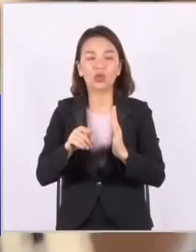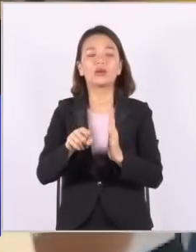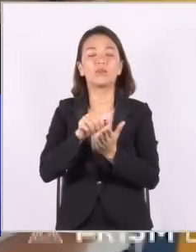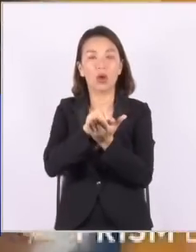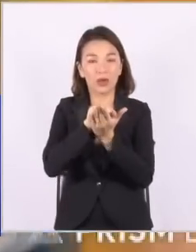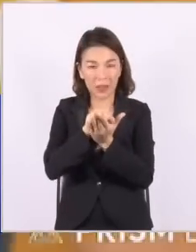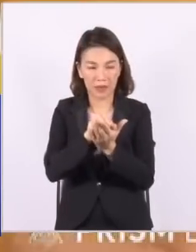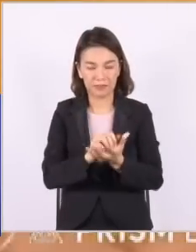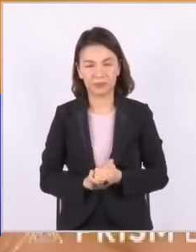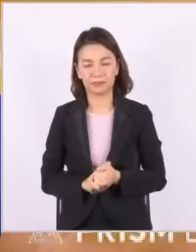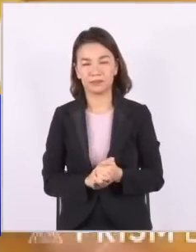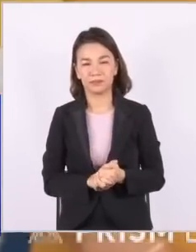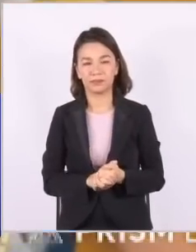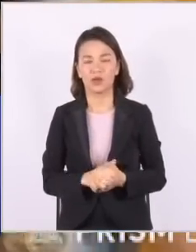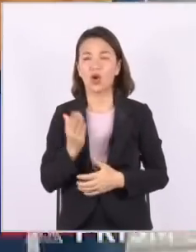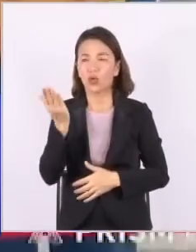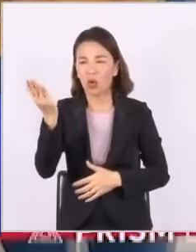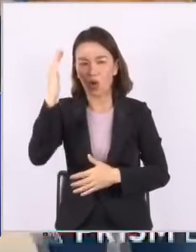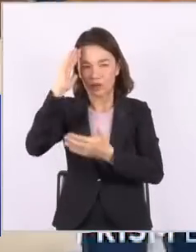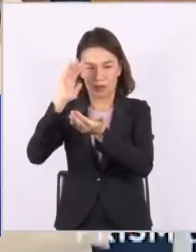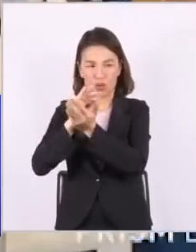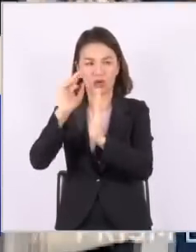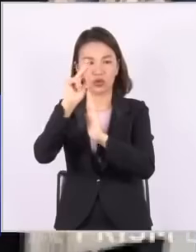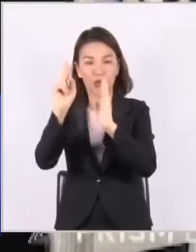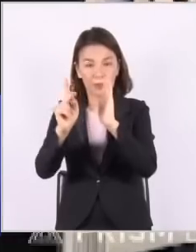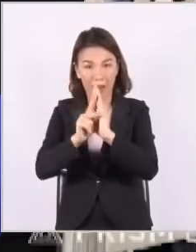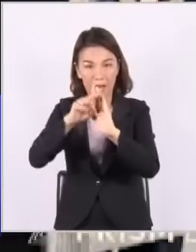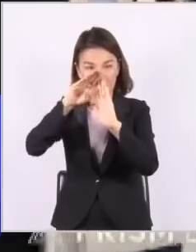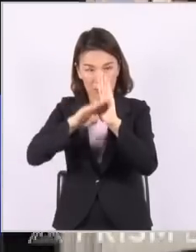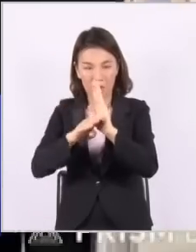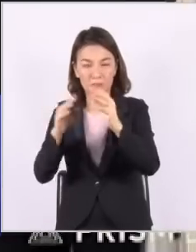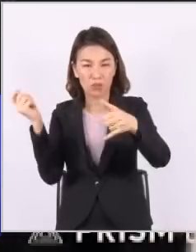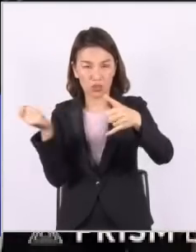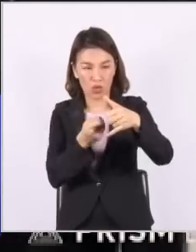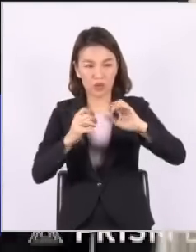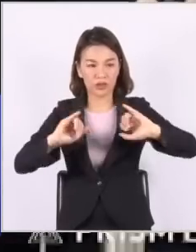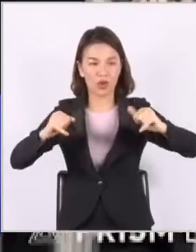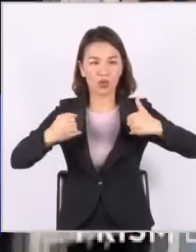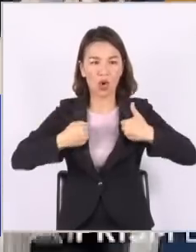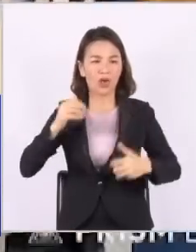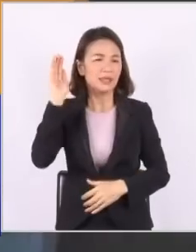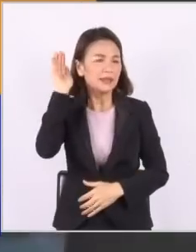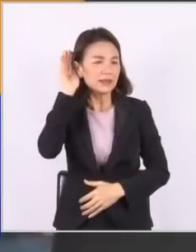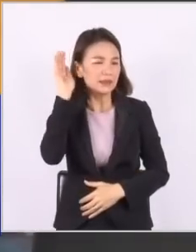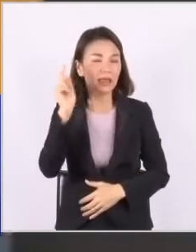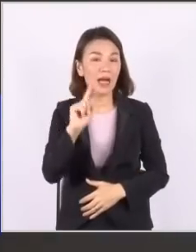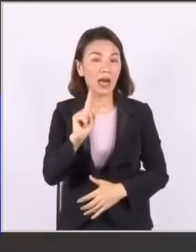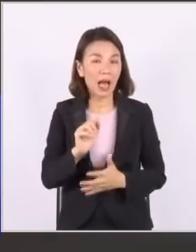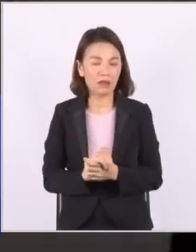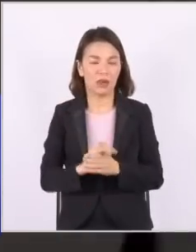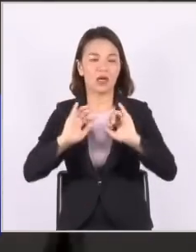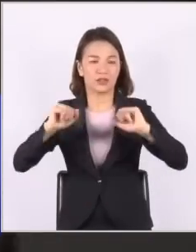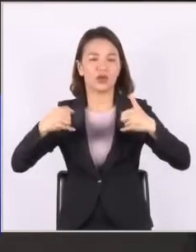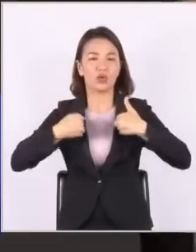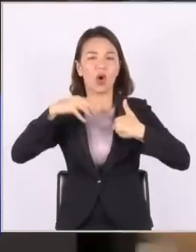ากจะให้ตำรวจเนี่ยดำเนินคดีกับเจ้าของคลินิกเนื่องจากพวกเธอเชื่อว่าเจ้าของคลินิกเนี่ยใช้